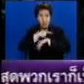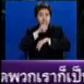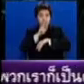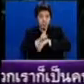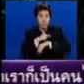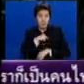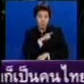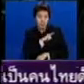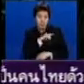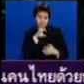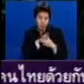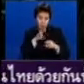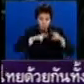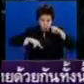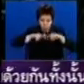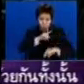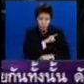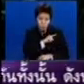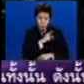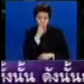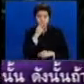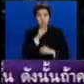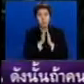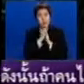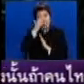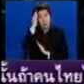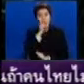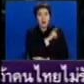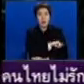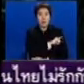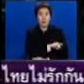ที่ดูแลองค์การศาสนาพราหมณ์ฮินดู